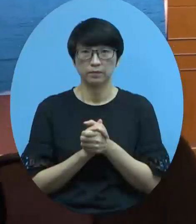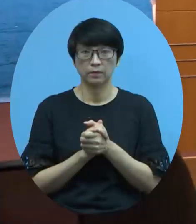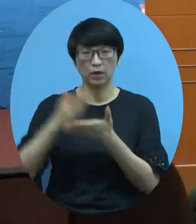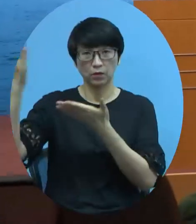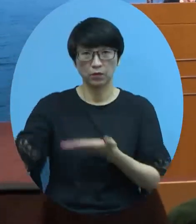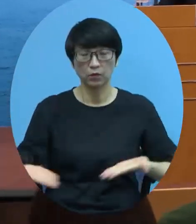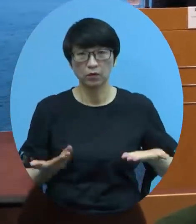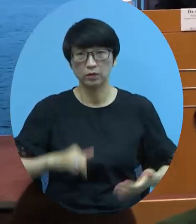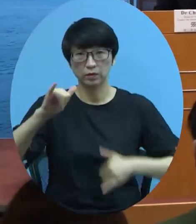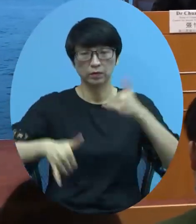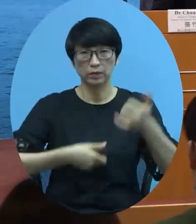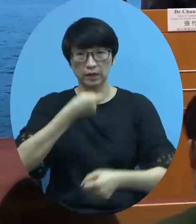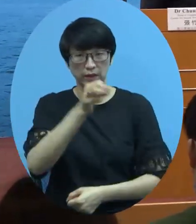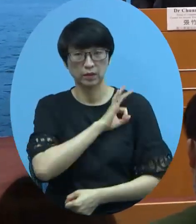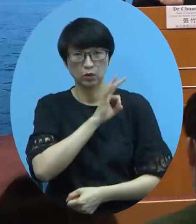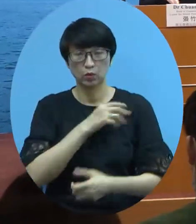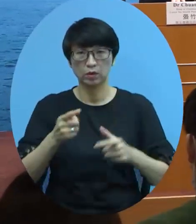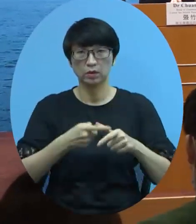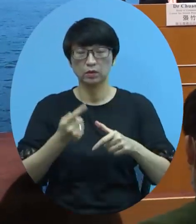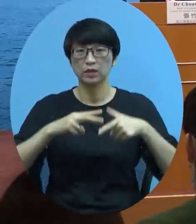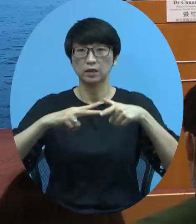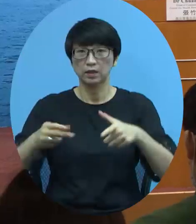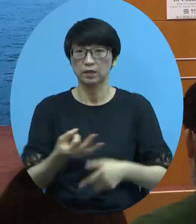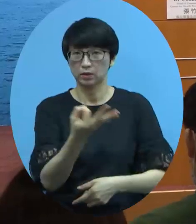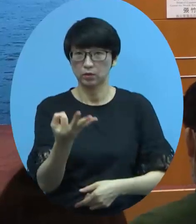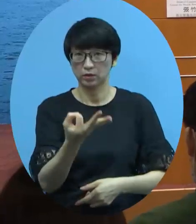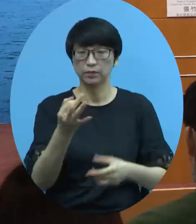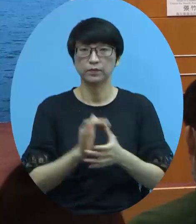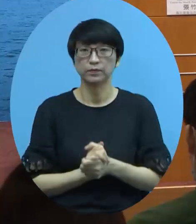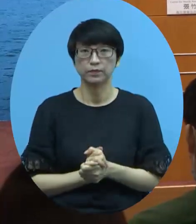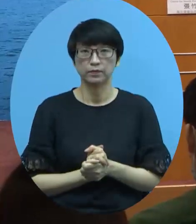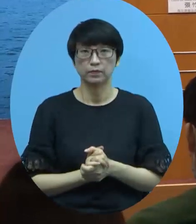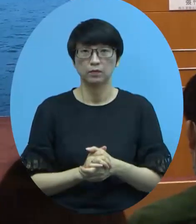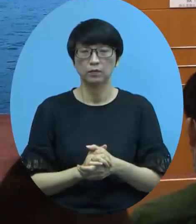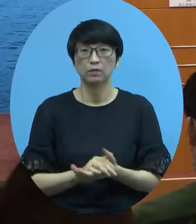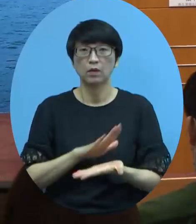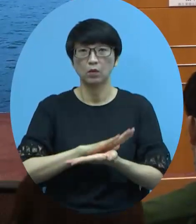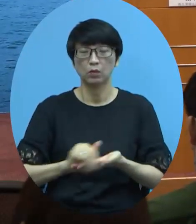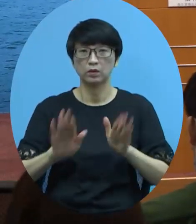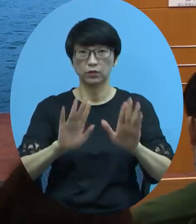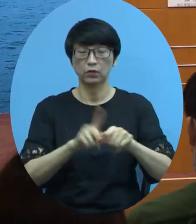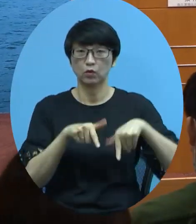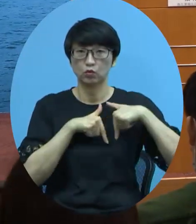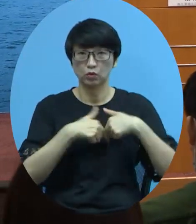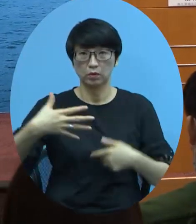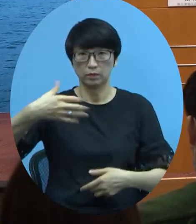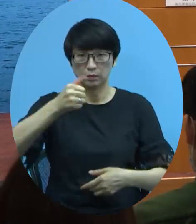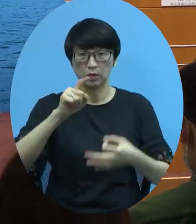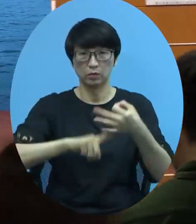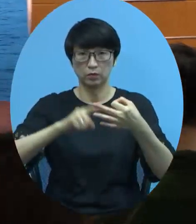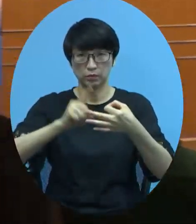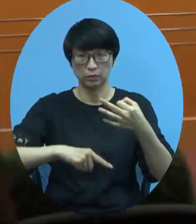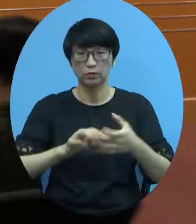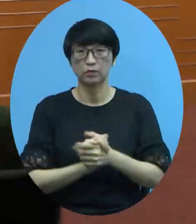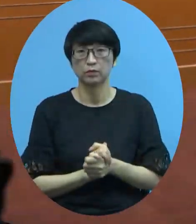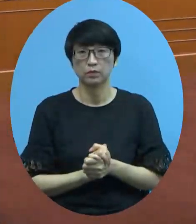歡迎大家出席今日嘅記者會。咁我首先介紹下台上面三位醫生先。咁分別就係衞生防護中心總監何黃家慶醫生啦，衞